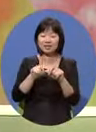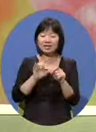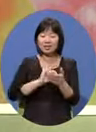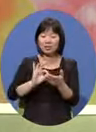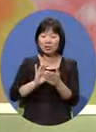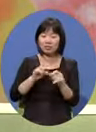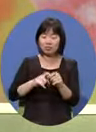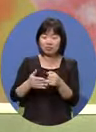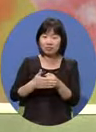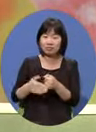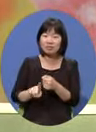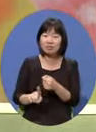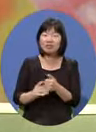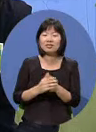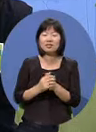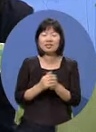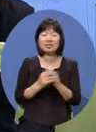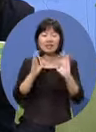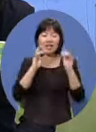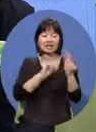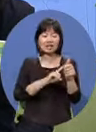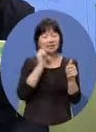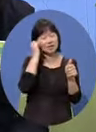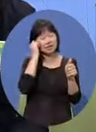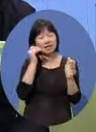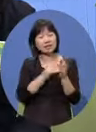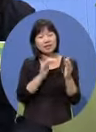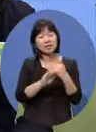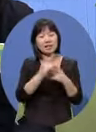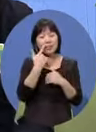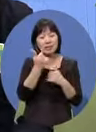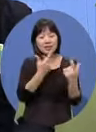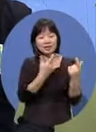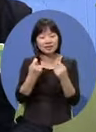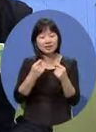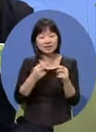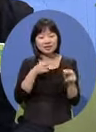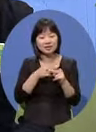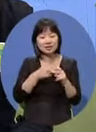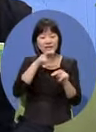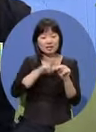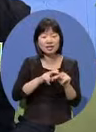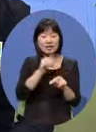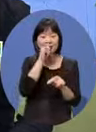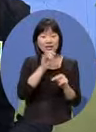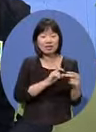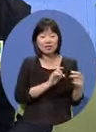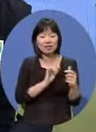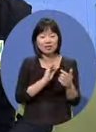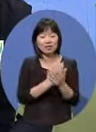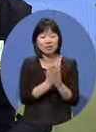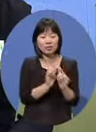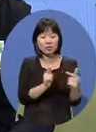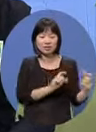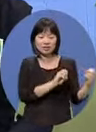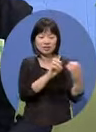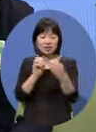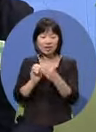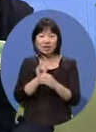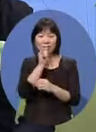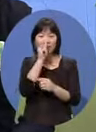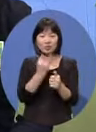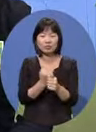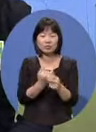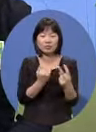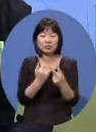위해서? 이제 아이들 자고 나면은 이제 아빠랑 같이 식탁에 앉아가지고 이런저런 이야기도 하고요. 네. 조금 더